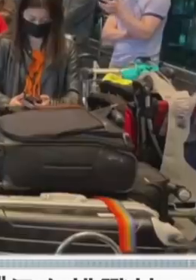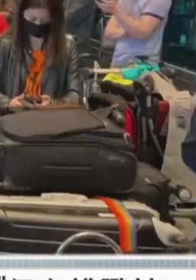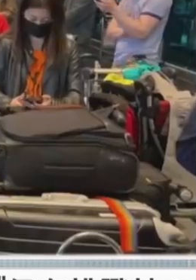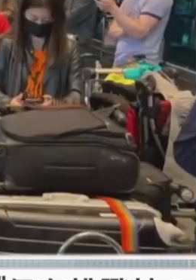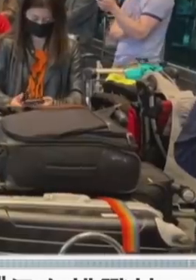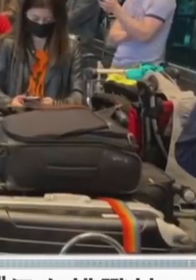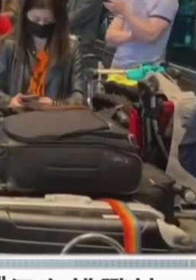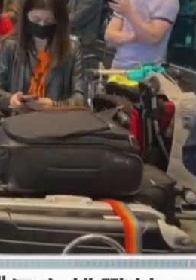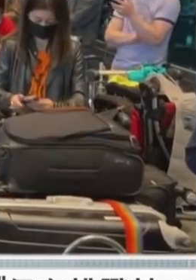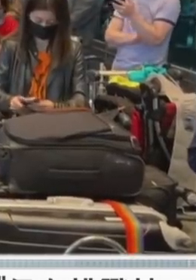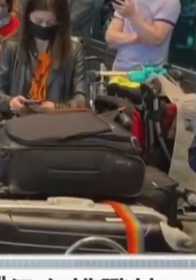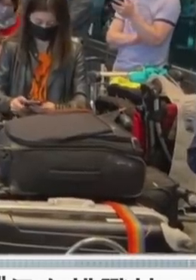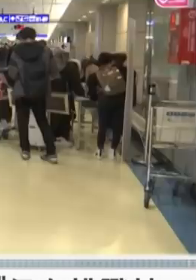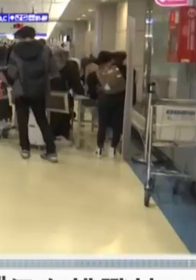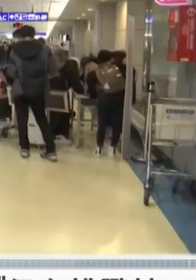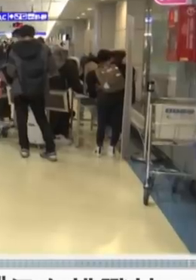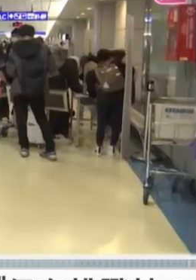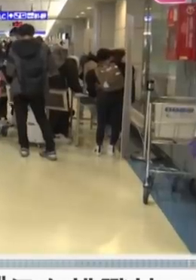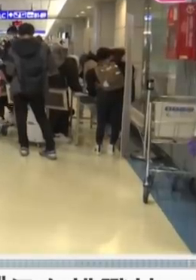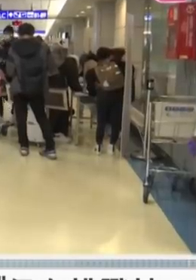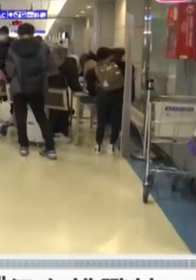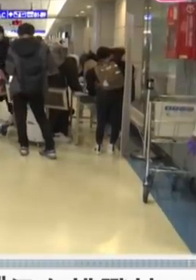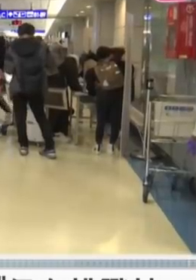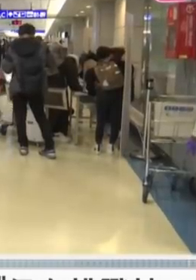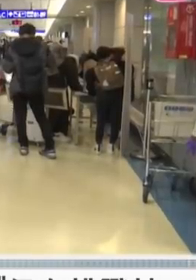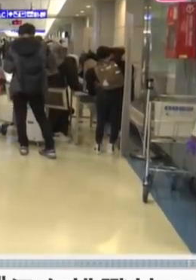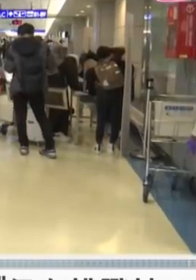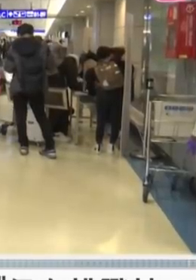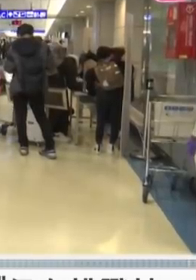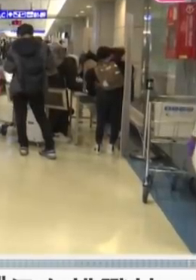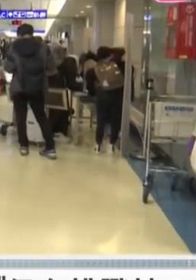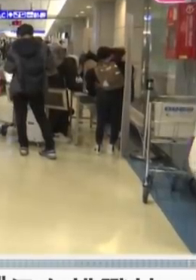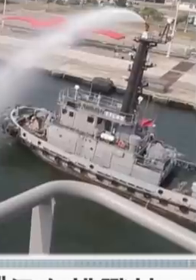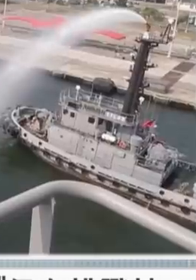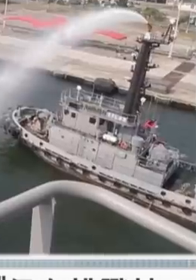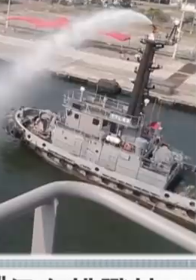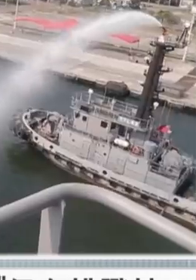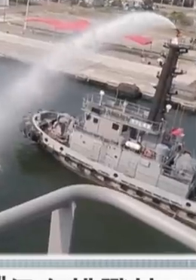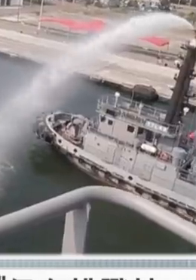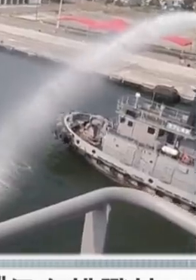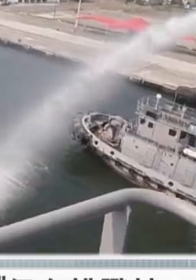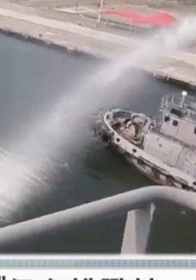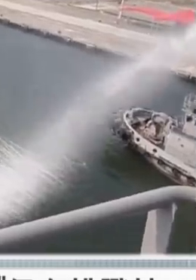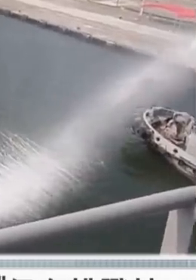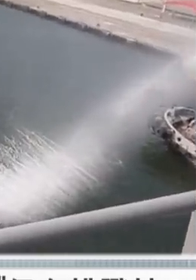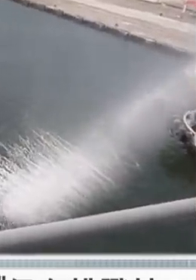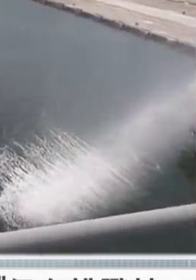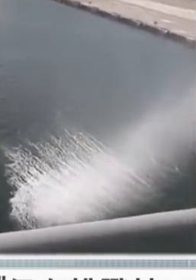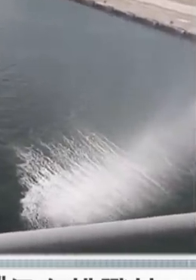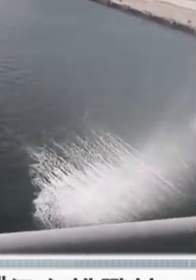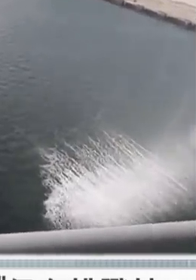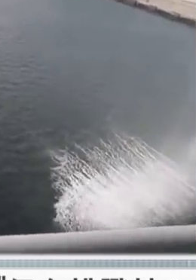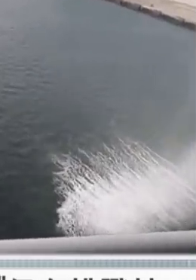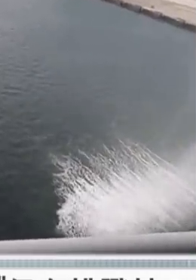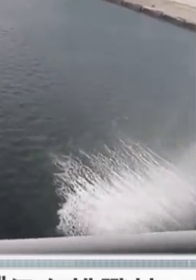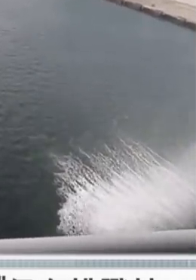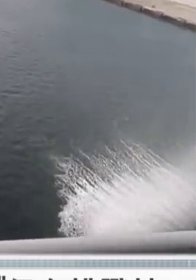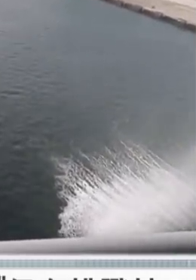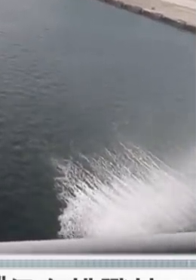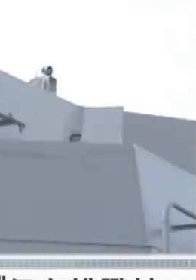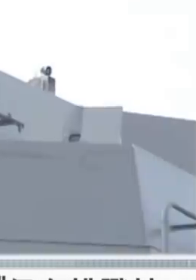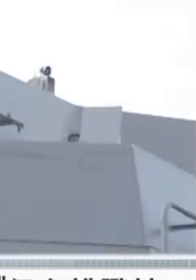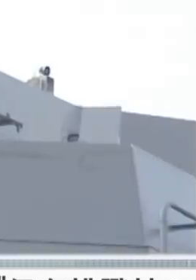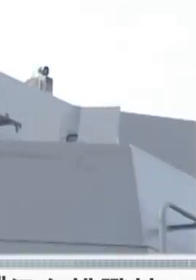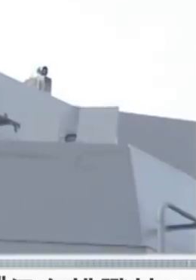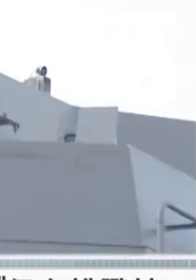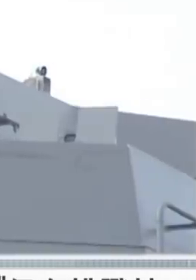会更松懈，你知道吗？会更轻松。各位，我今天看到什么？我今天看到很多的妈妈带小孩，妈妈不戴口罩。我今天看到很多年